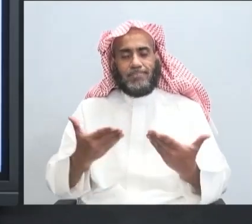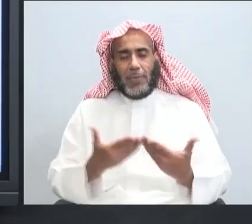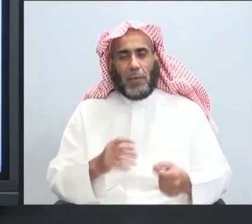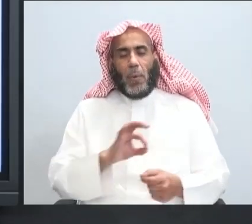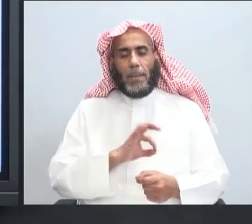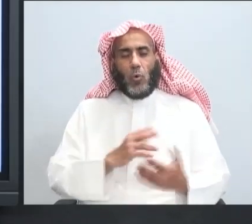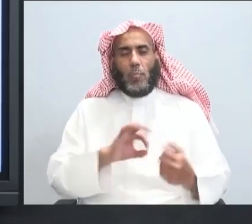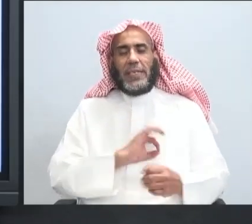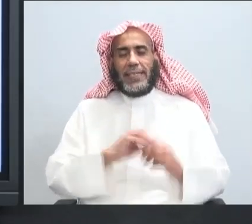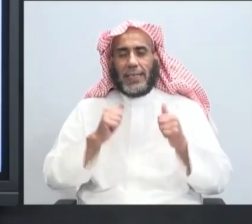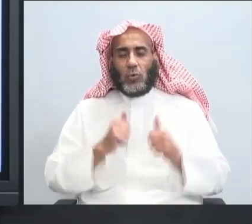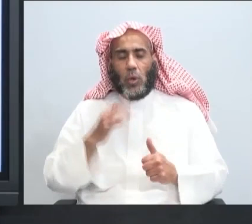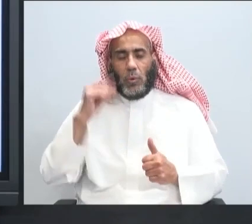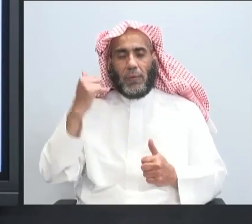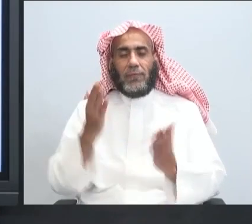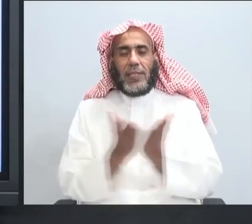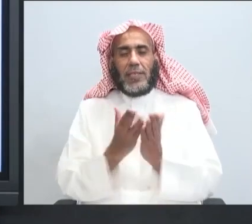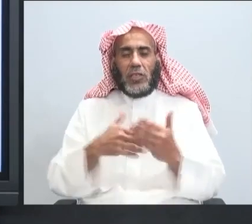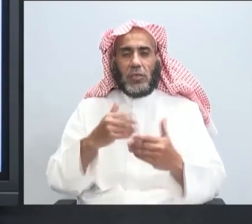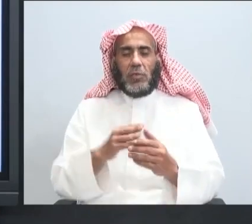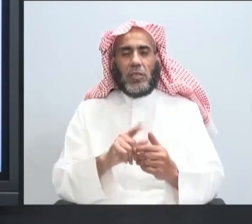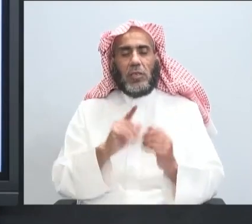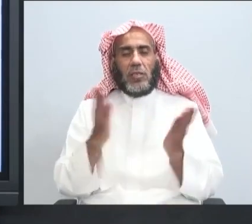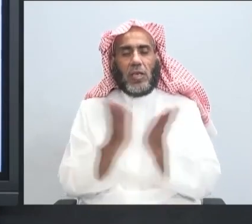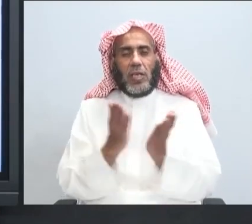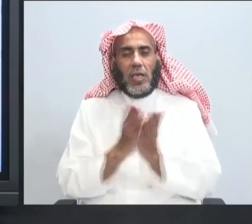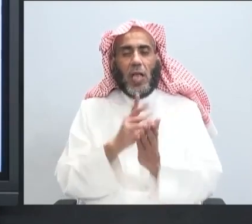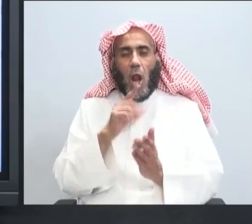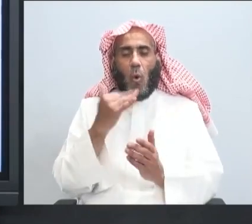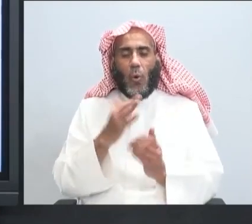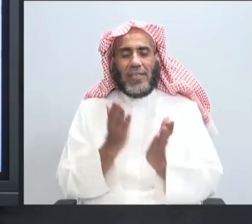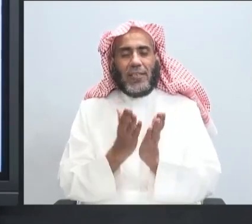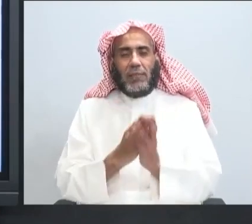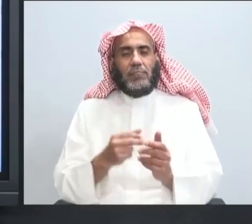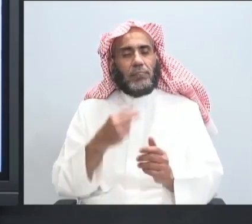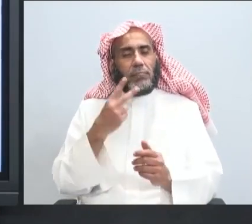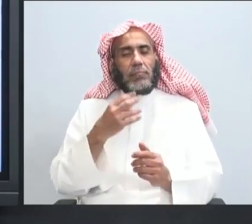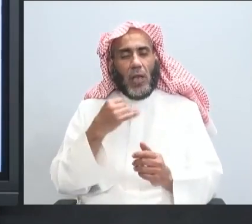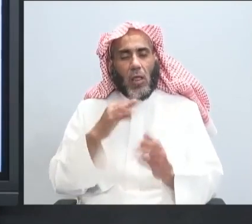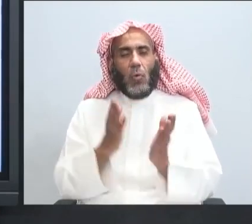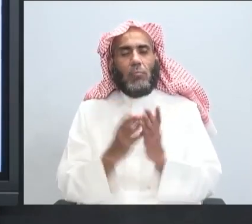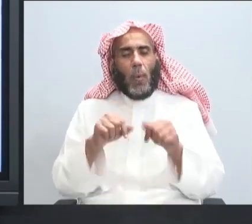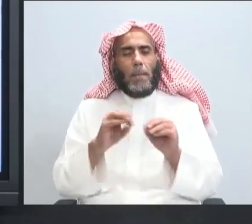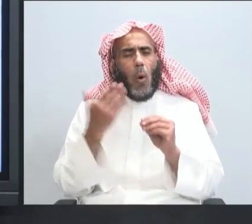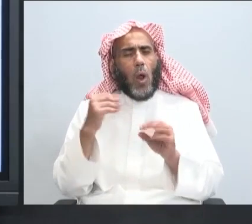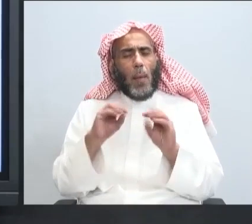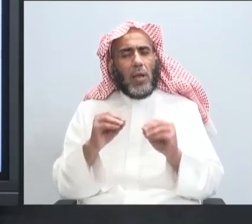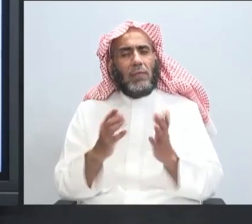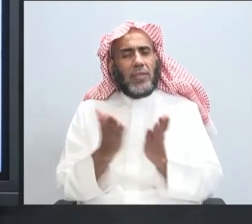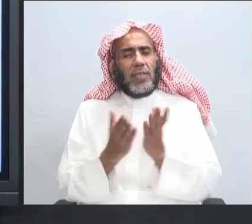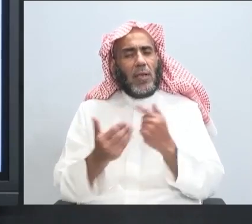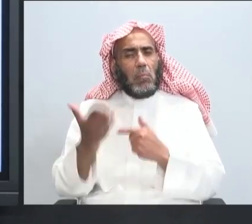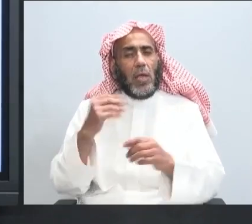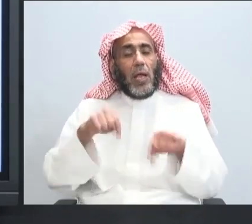بكم أعزائي الطلاب والطالبات في درس جديد في مادة الدراسات اللغوية للصف الثاني الثانوي. كنا قد بدأنا في الدرس الماضي الحديث